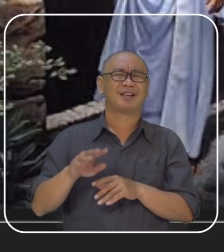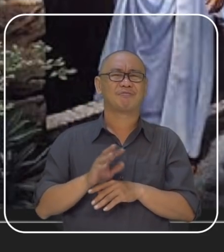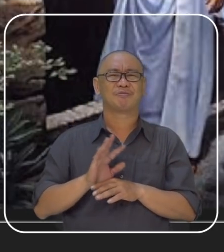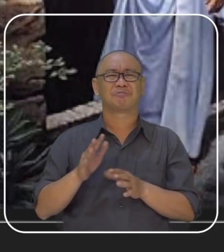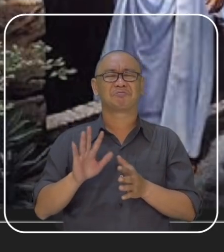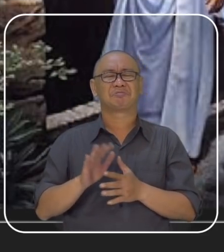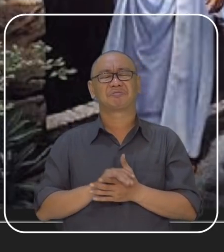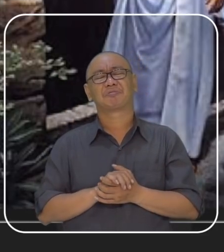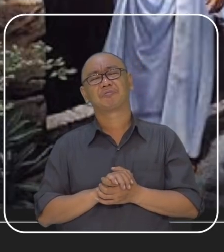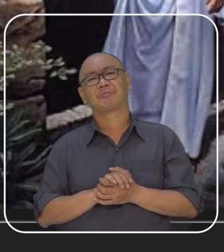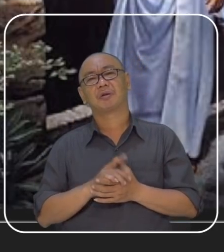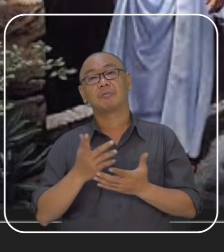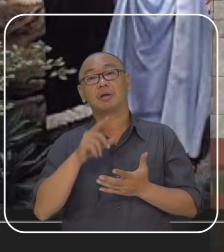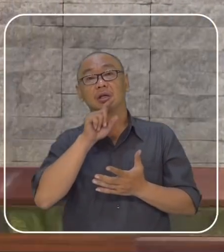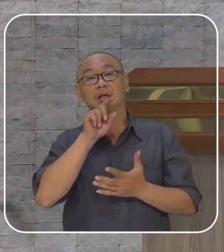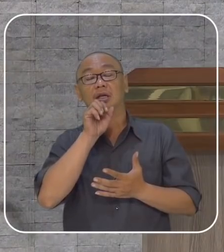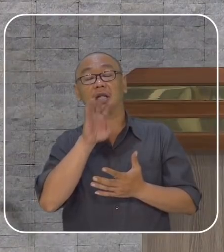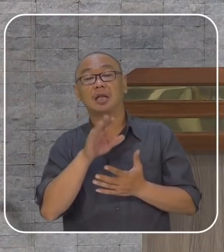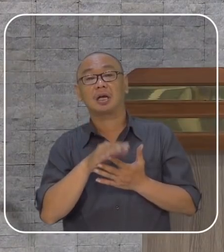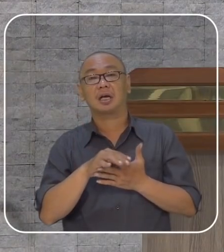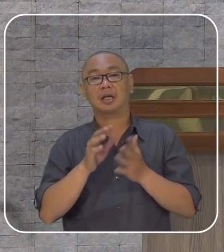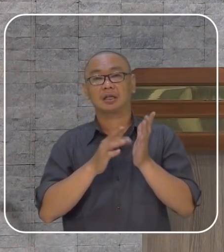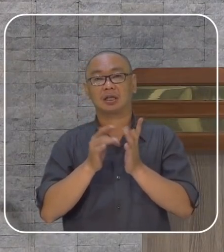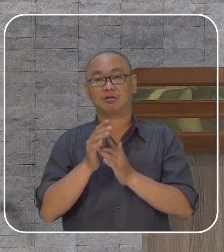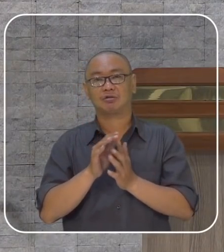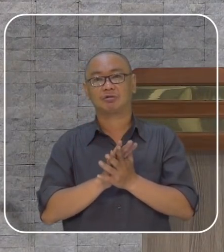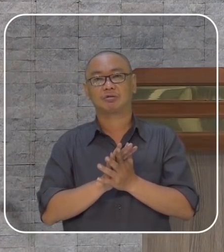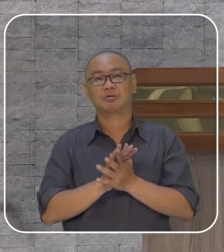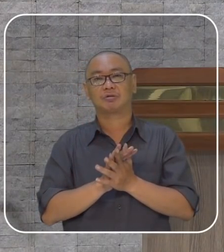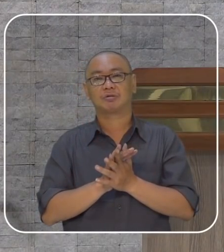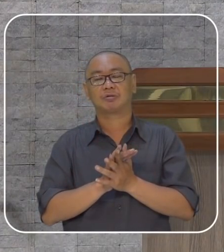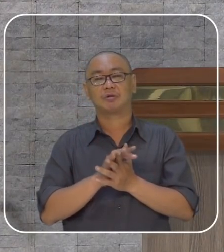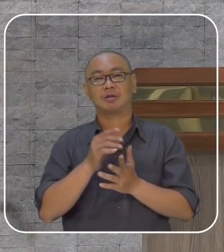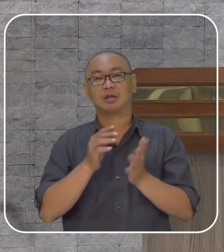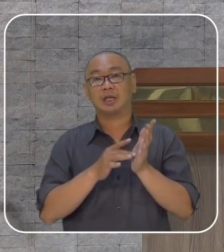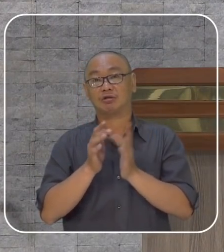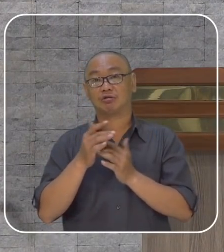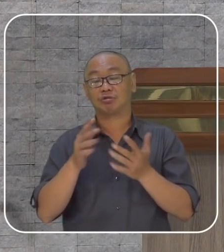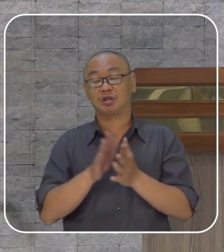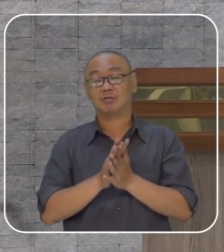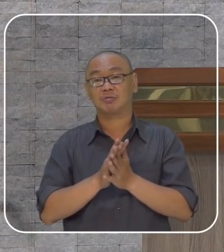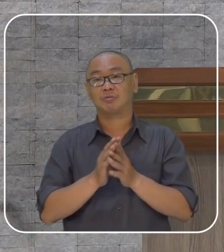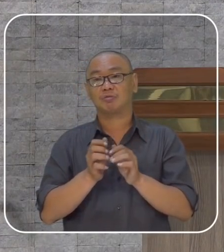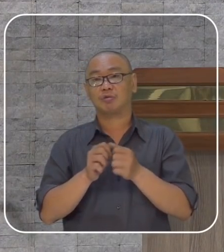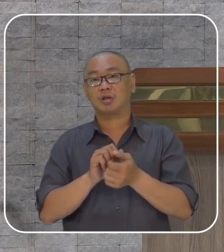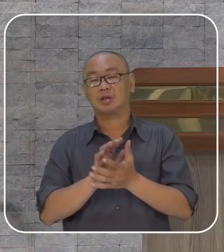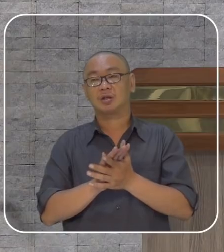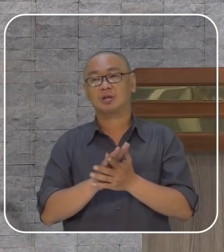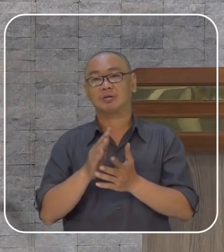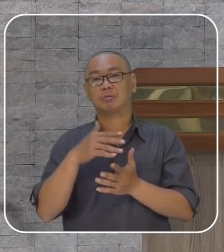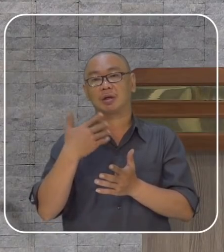mengerti dengan apa yang dikatakan Yesus. Padahal Yesus sedang menubuatkan tentang kematian